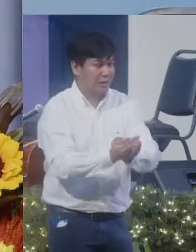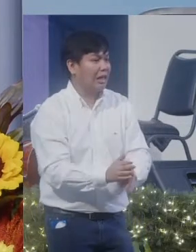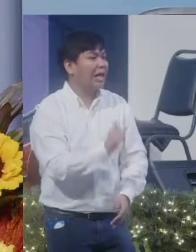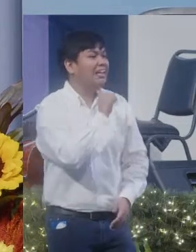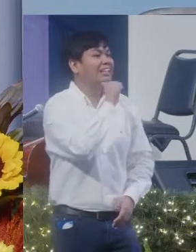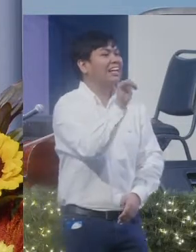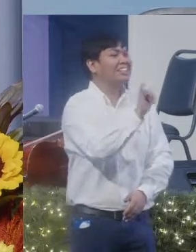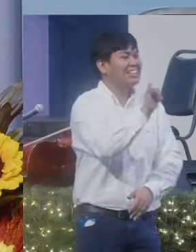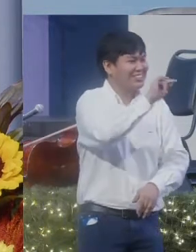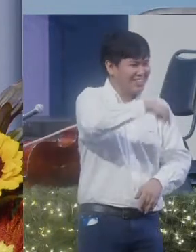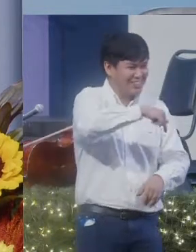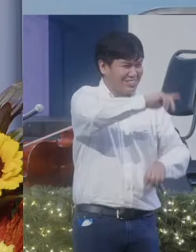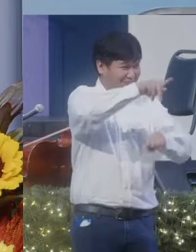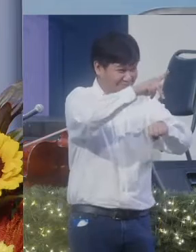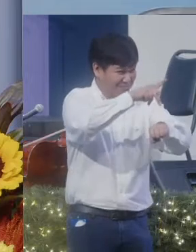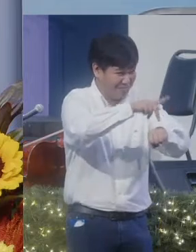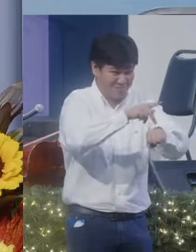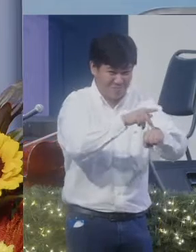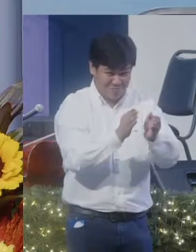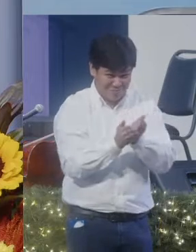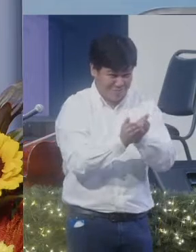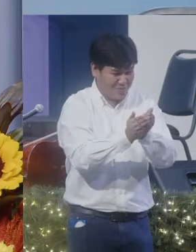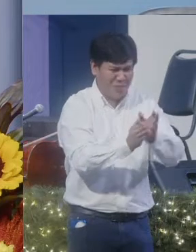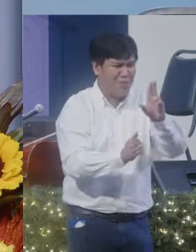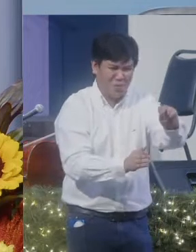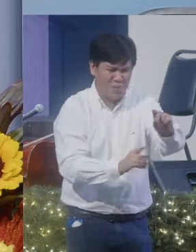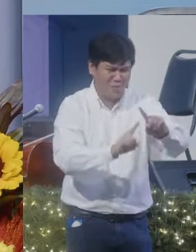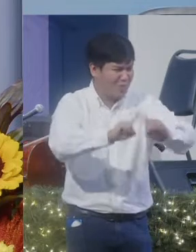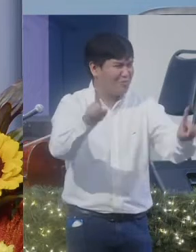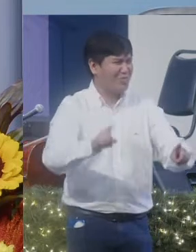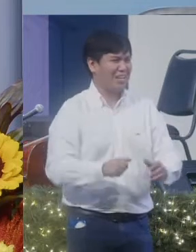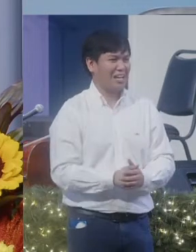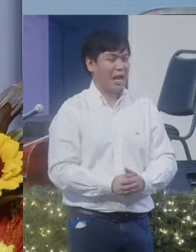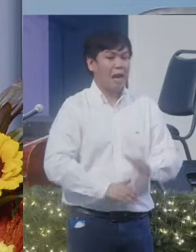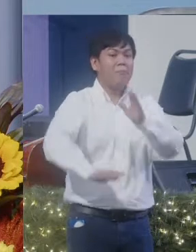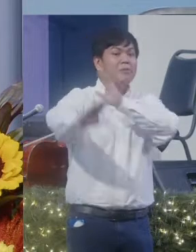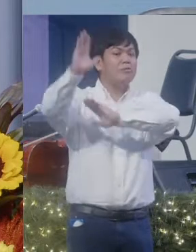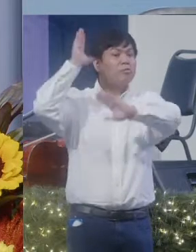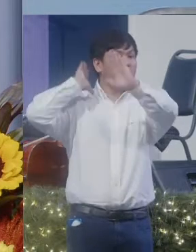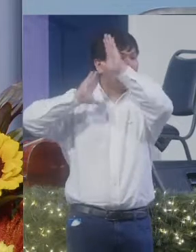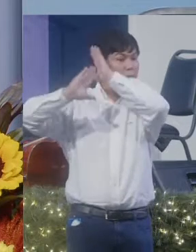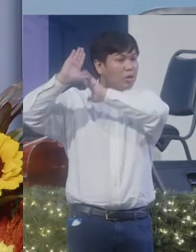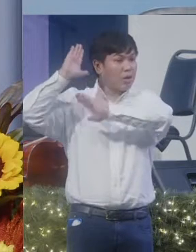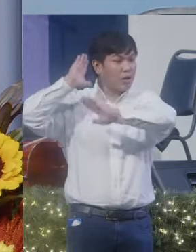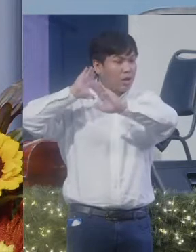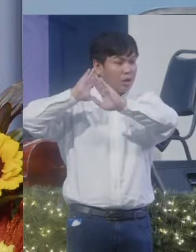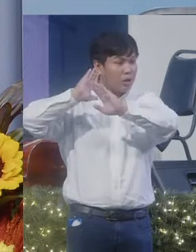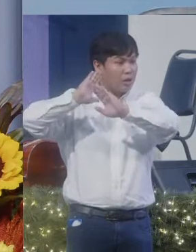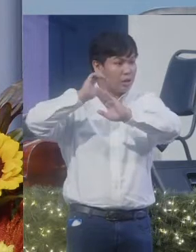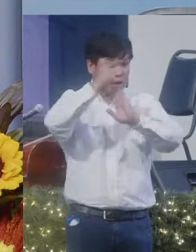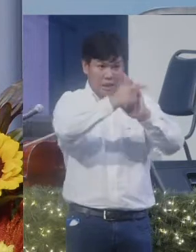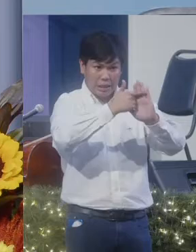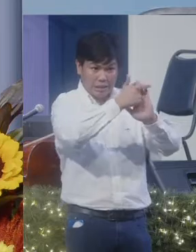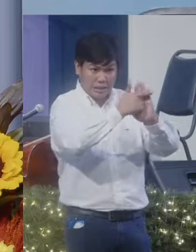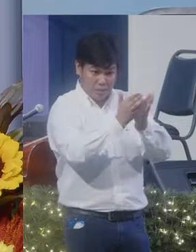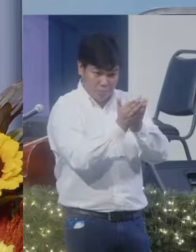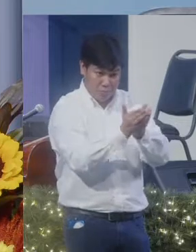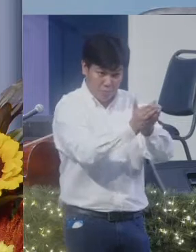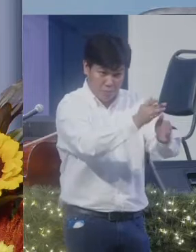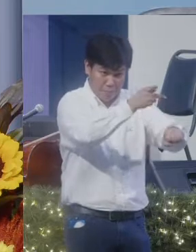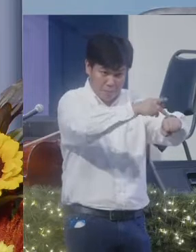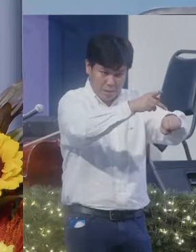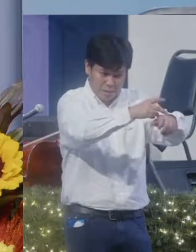ay mga 30-foot na boats, no, fishing boats, na medyo 6 feet